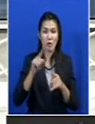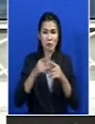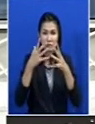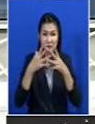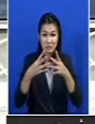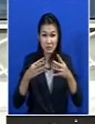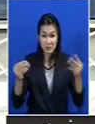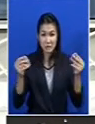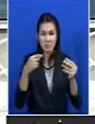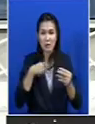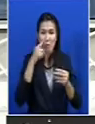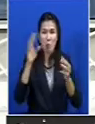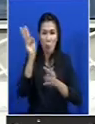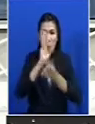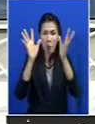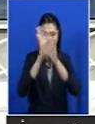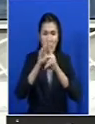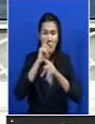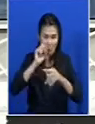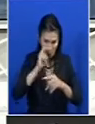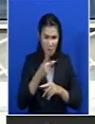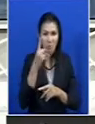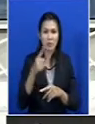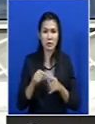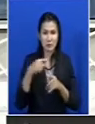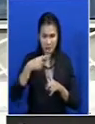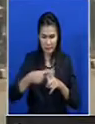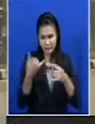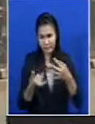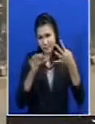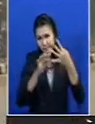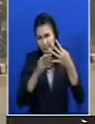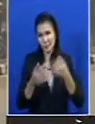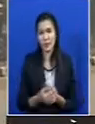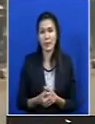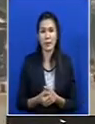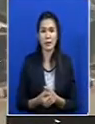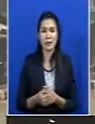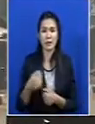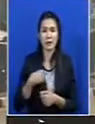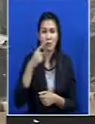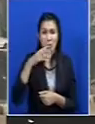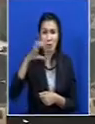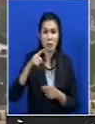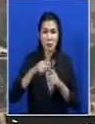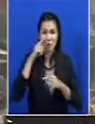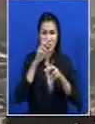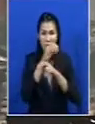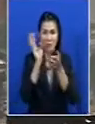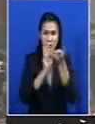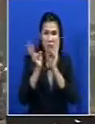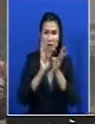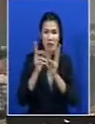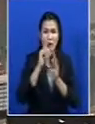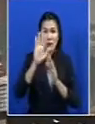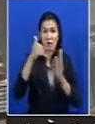านไปจะทำให้หมอกควันนั้นกลับมาเพิ่มอีกครั้งในช่วงของปลายเดือนนี้ครับกรมควบคุมมลพิษรายงานปริมาณฝุ่นละอองขนาดเล็กใน